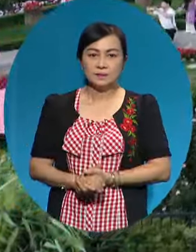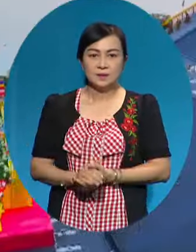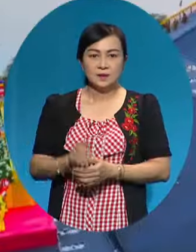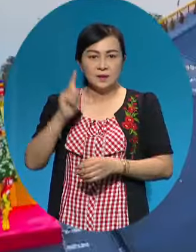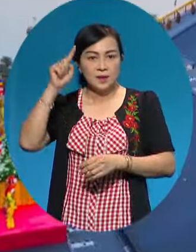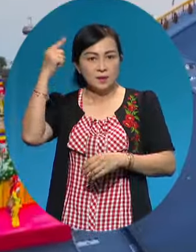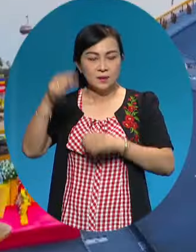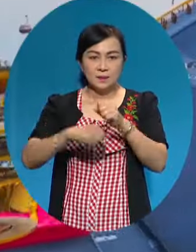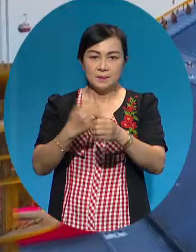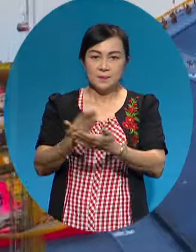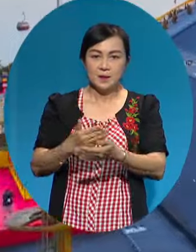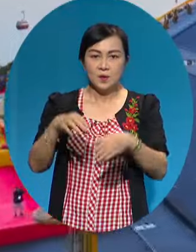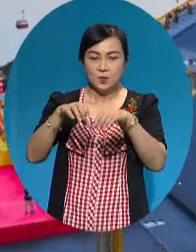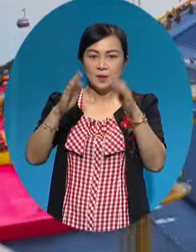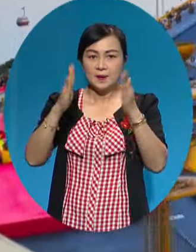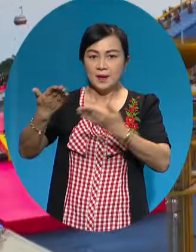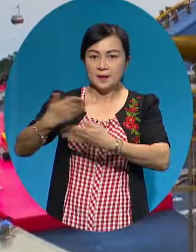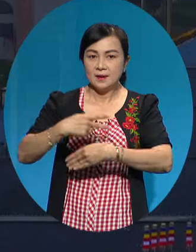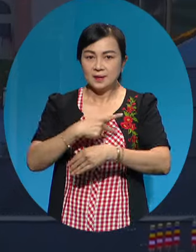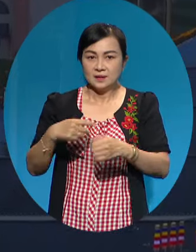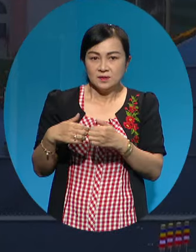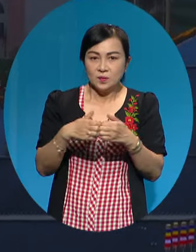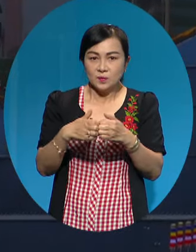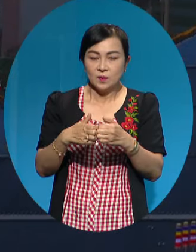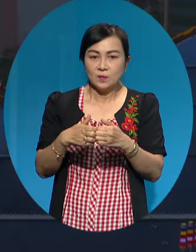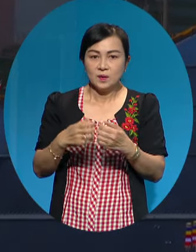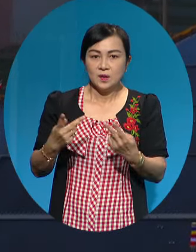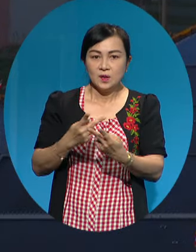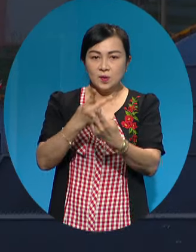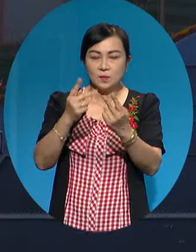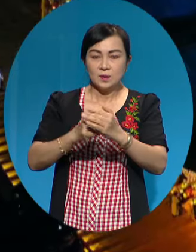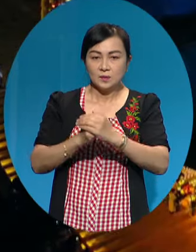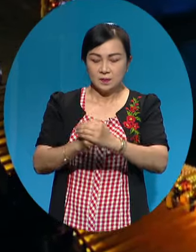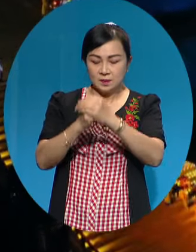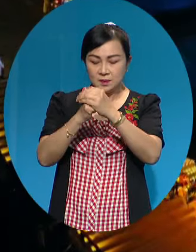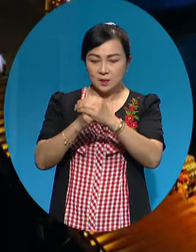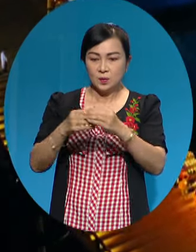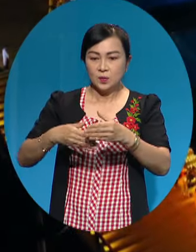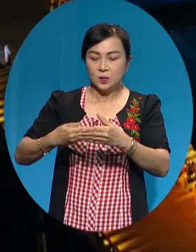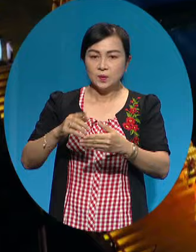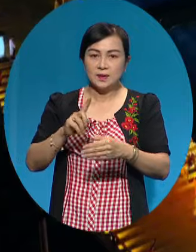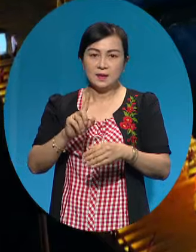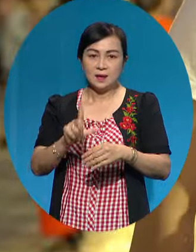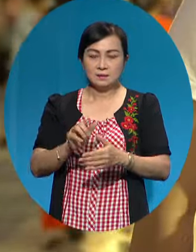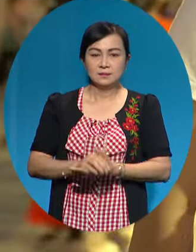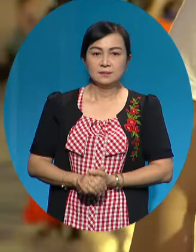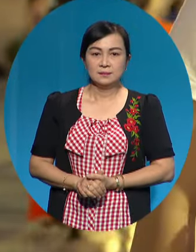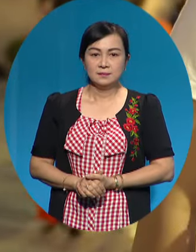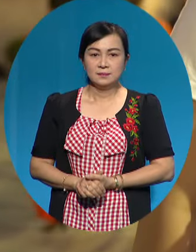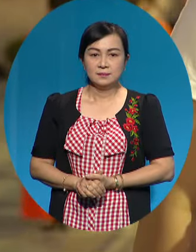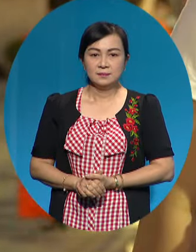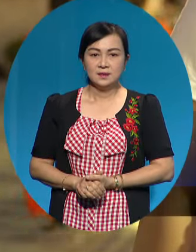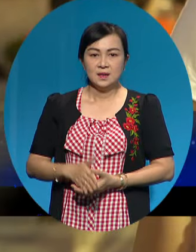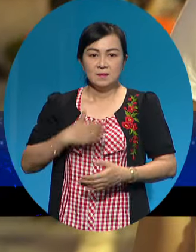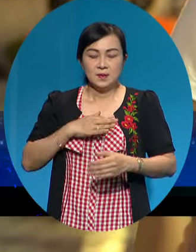Ngay ngày đầu tiên của năm mới, núi Bà đã đón lượng khách đông đảo đến hòa vào không khí linh thiêng của hội xuân Di Lạc. Nói chung là làm